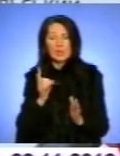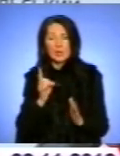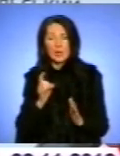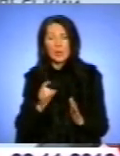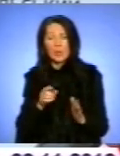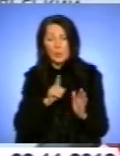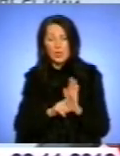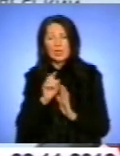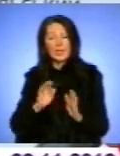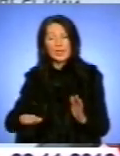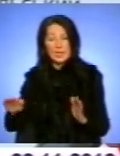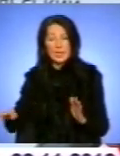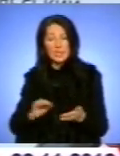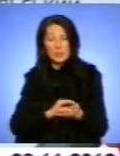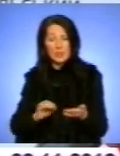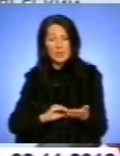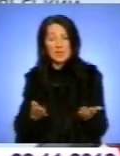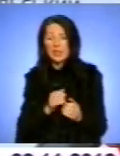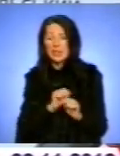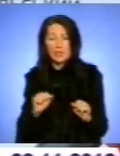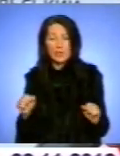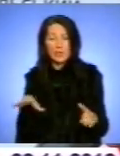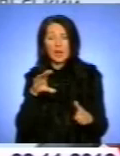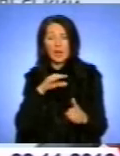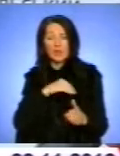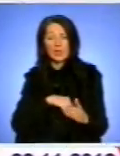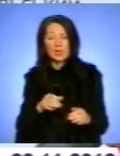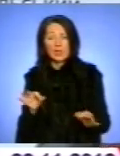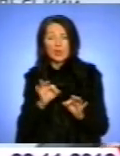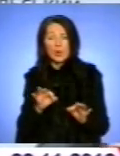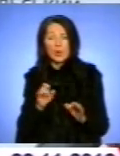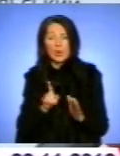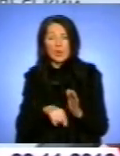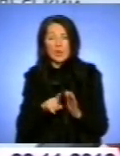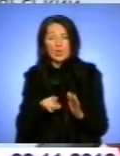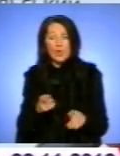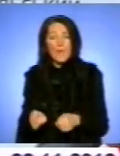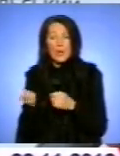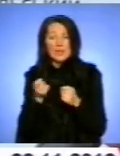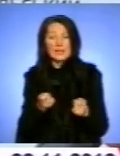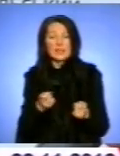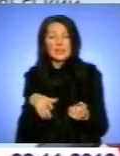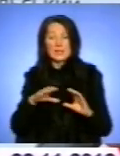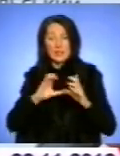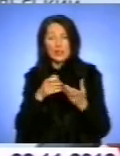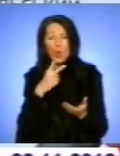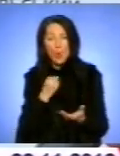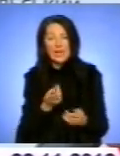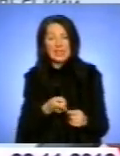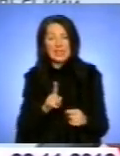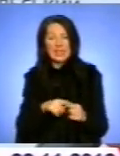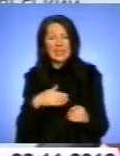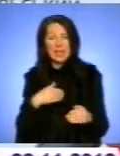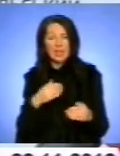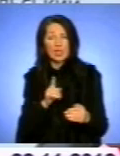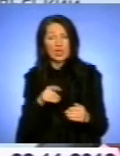як дитяча письменниця, де не можна вживати жодних дешевих трюків. Сюди ж я перенесла десь те світобачення, яке я давала, те, що